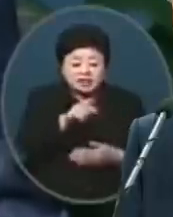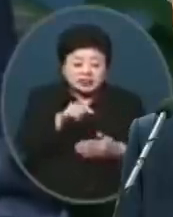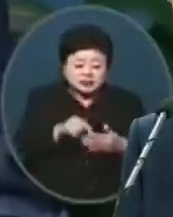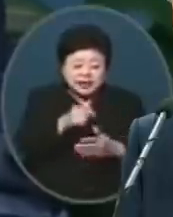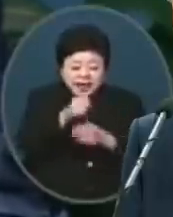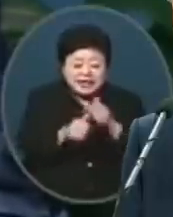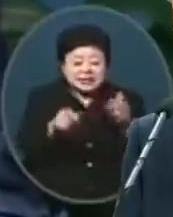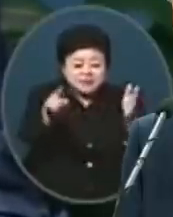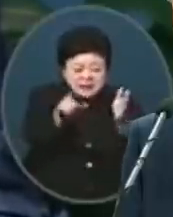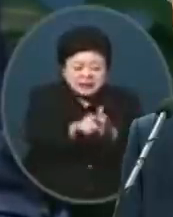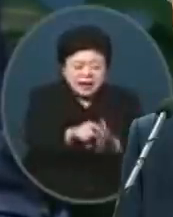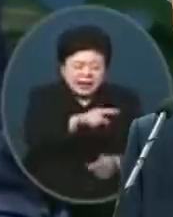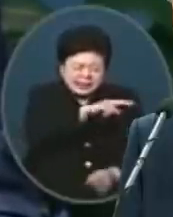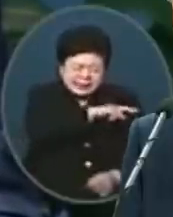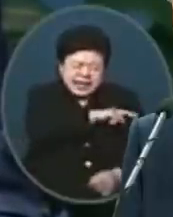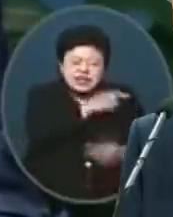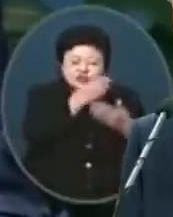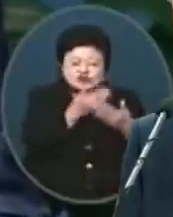하나님을 믿어라.